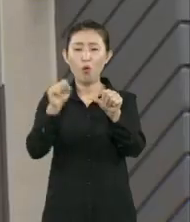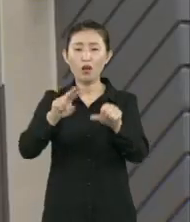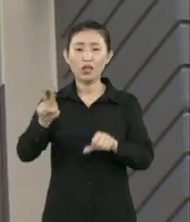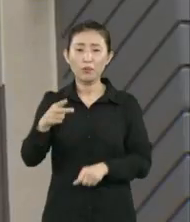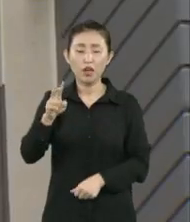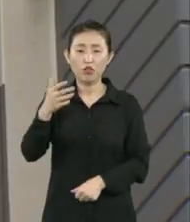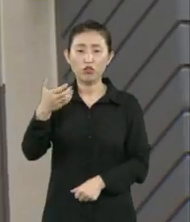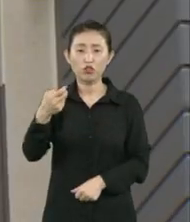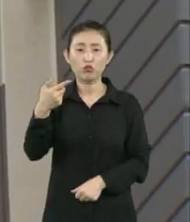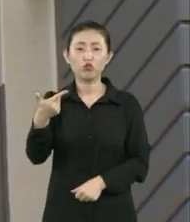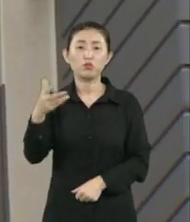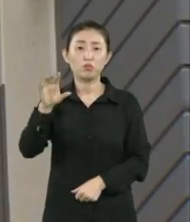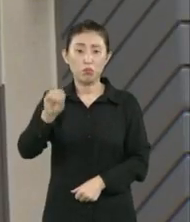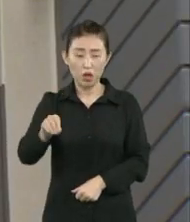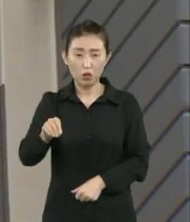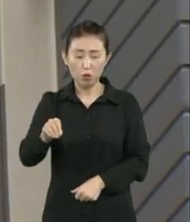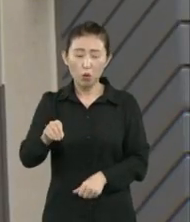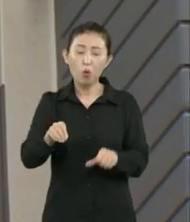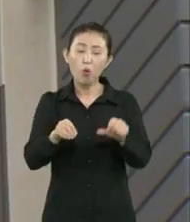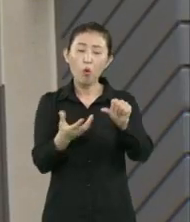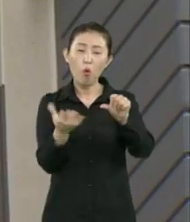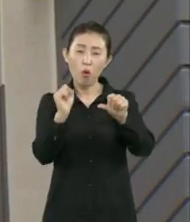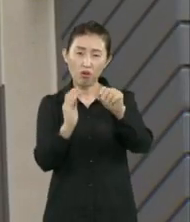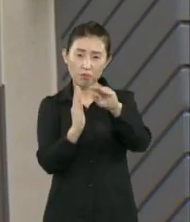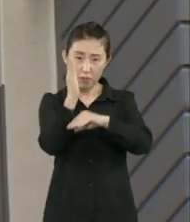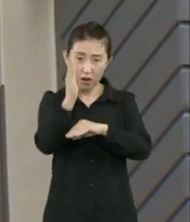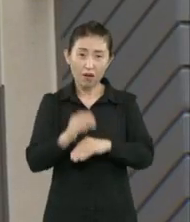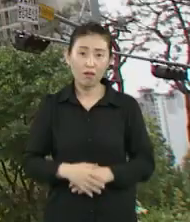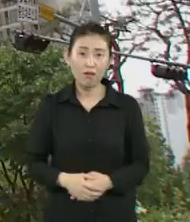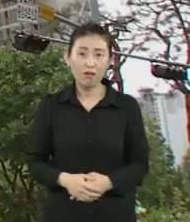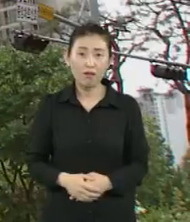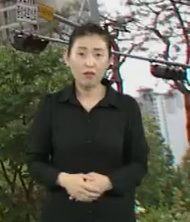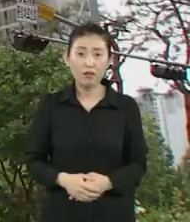290 6만원으로 5억 원 대를 돌파했습니다